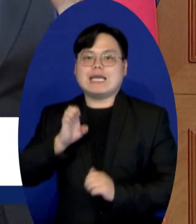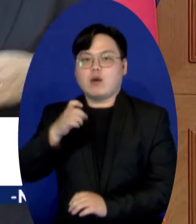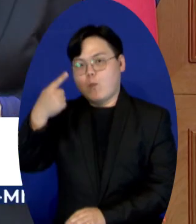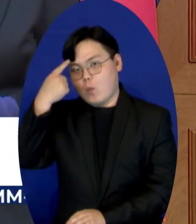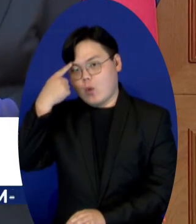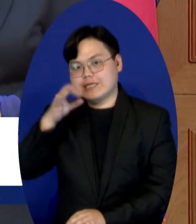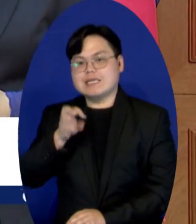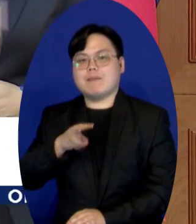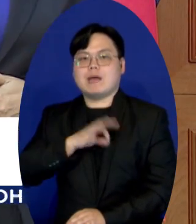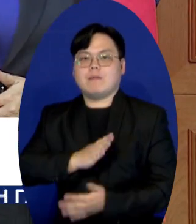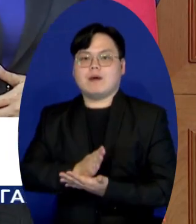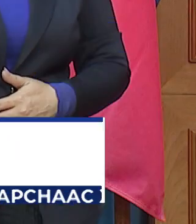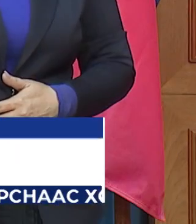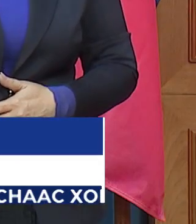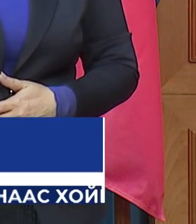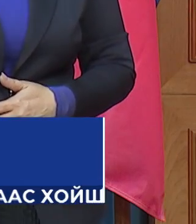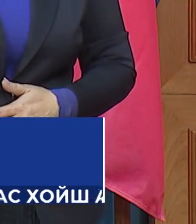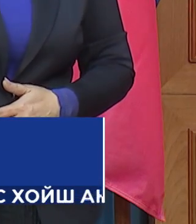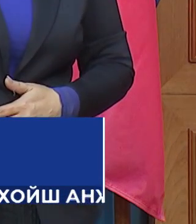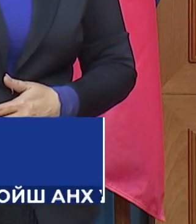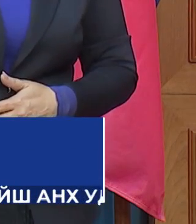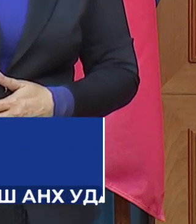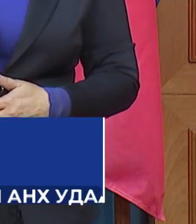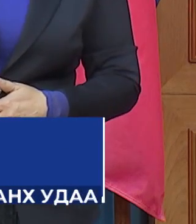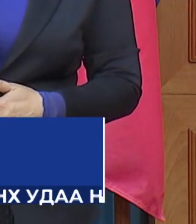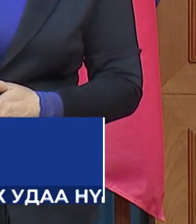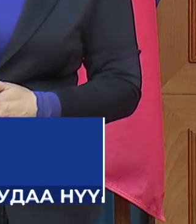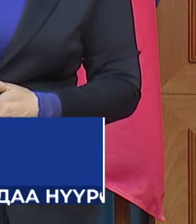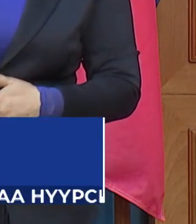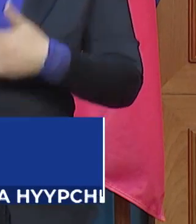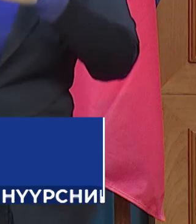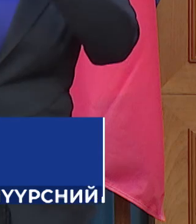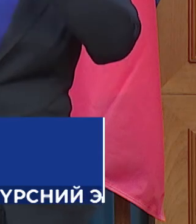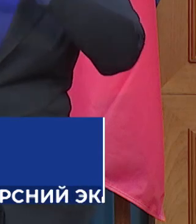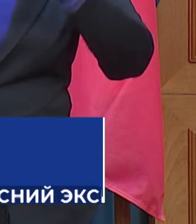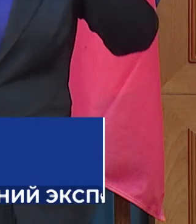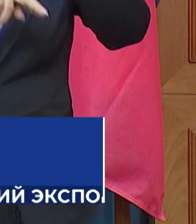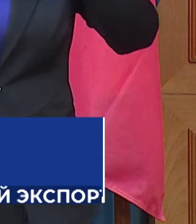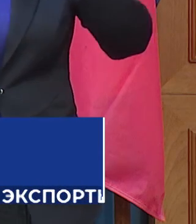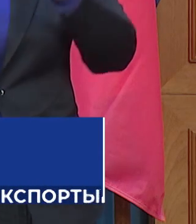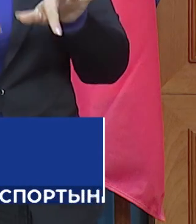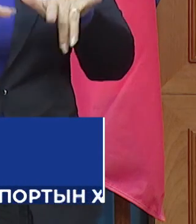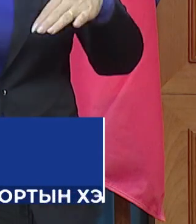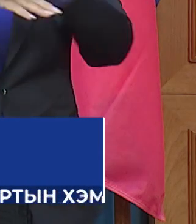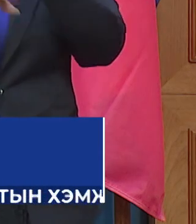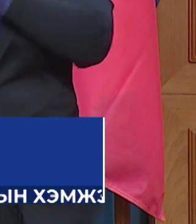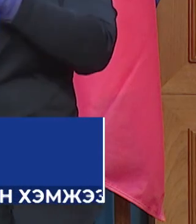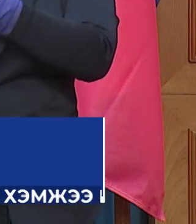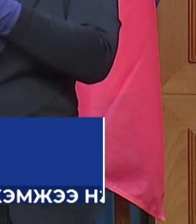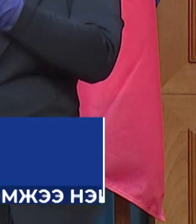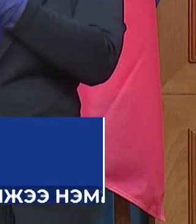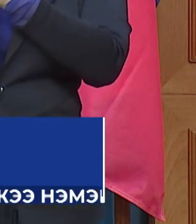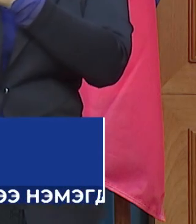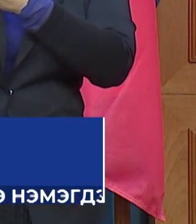За тэгэхээр та бүхэн сая санаж байгаа хамгийн сүүлд e-Монголоор бид нэр цэцэрлэгийн бүртгэлийг хийсэн. За одоогийн байдлаар үндсэндээ 80 орчим мянган хүүхдээ